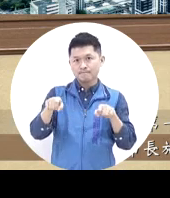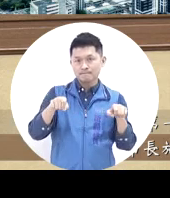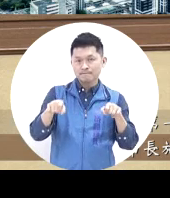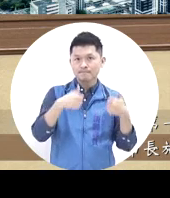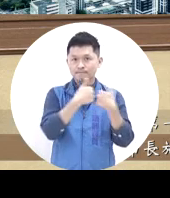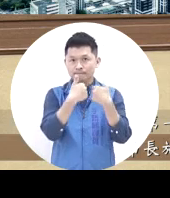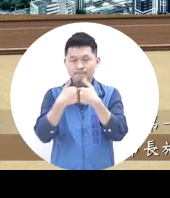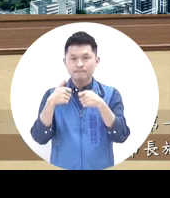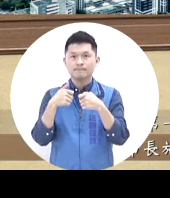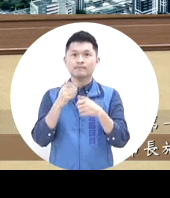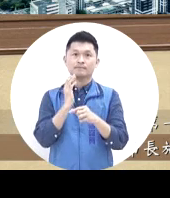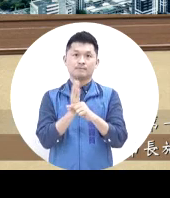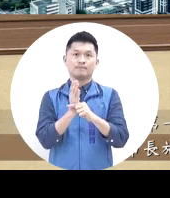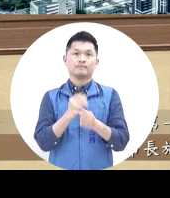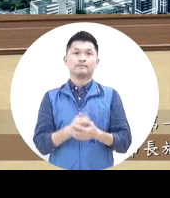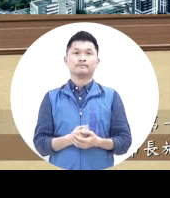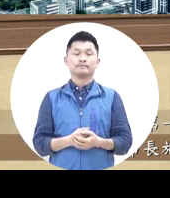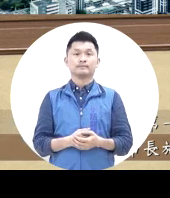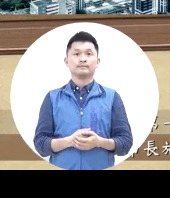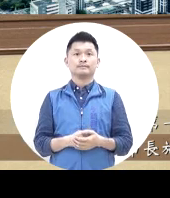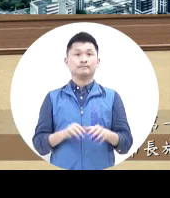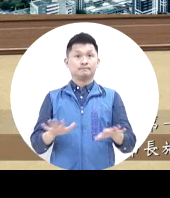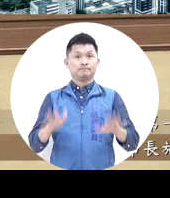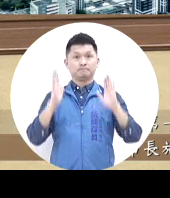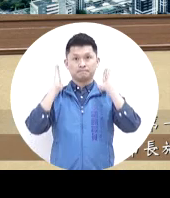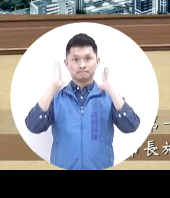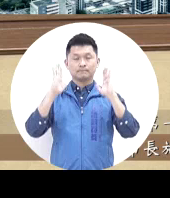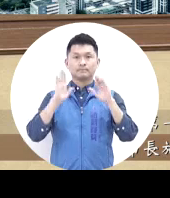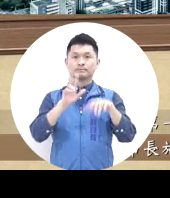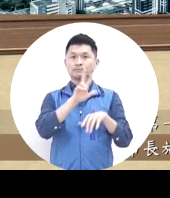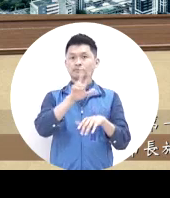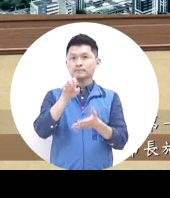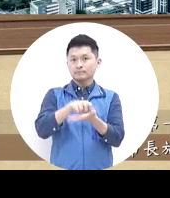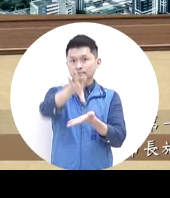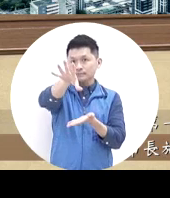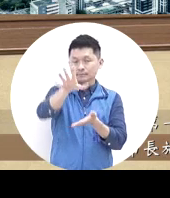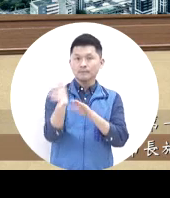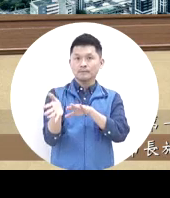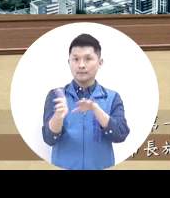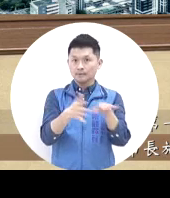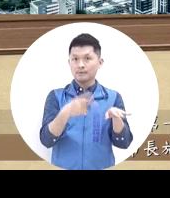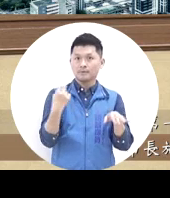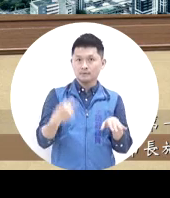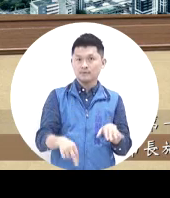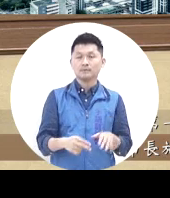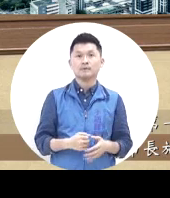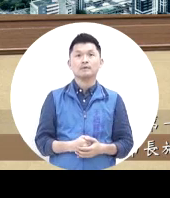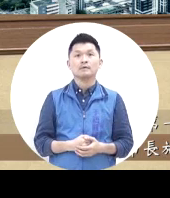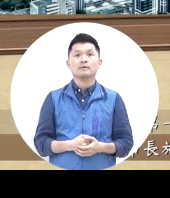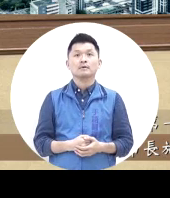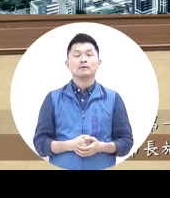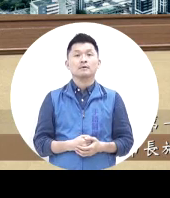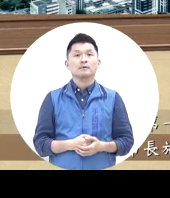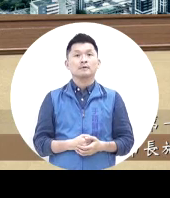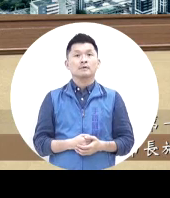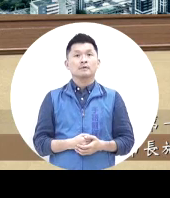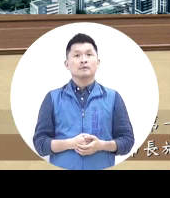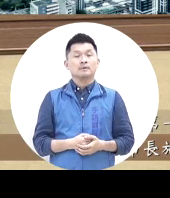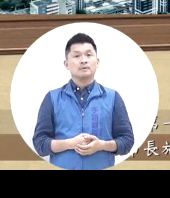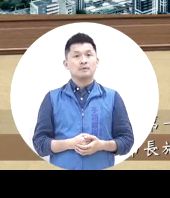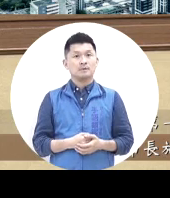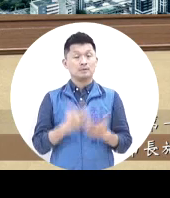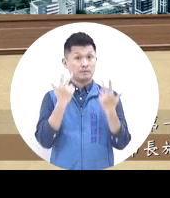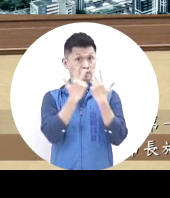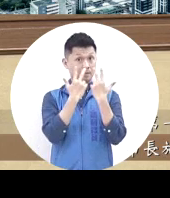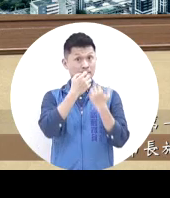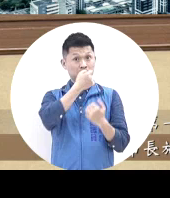以在这里除了正式给议员做一个报告以外，也给哪些是最适合新北